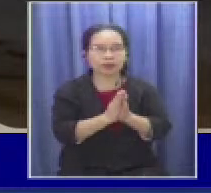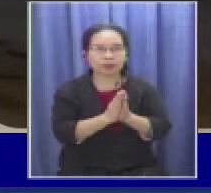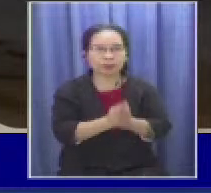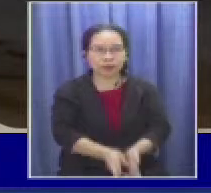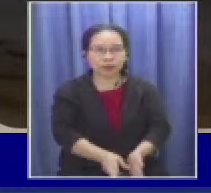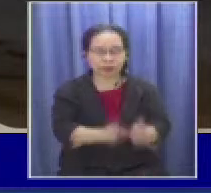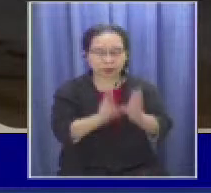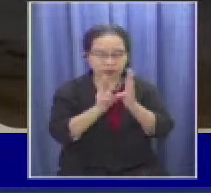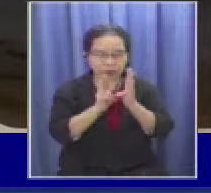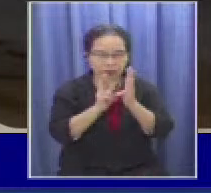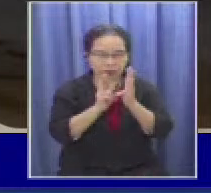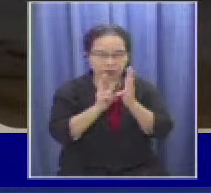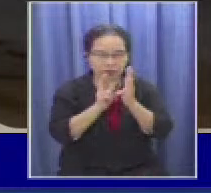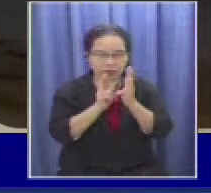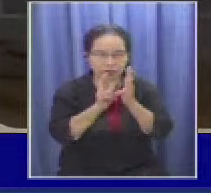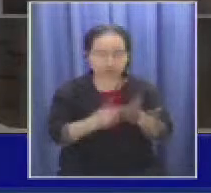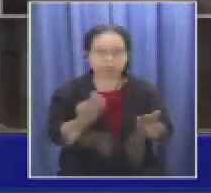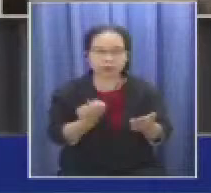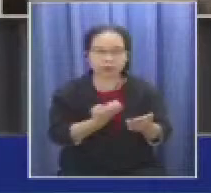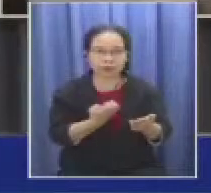enuru Nyankopɔn asumu